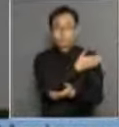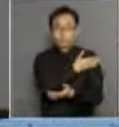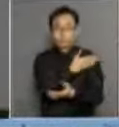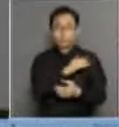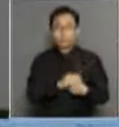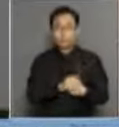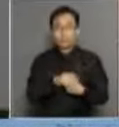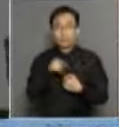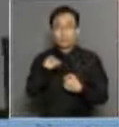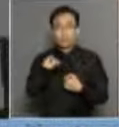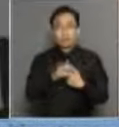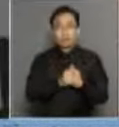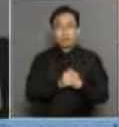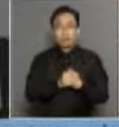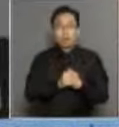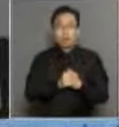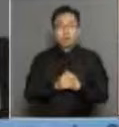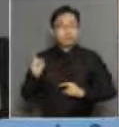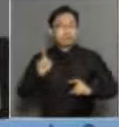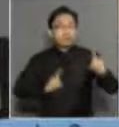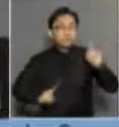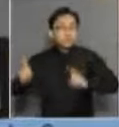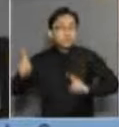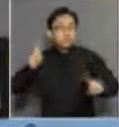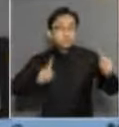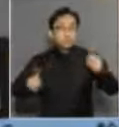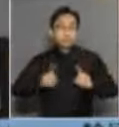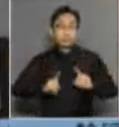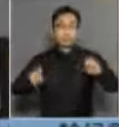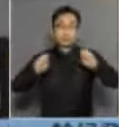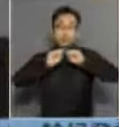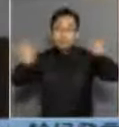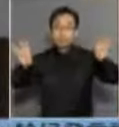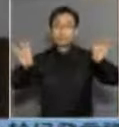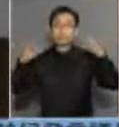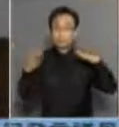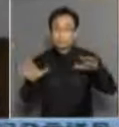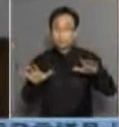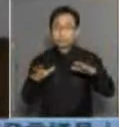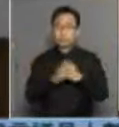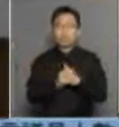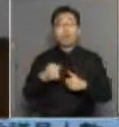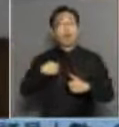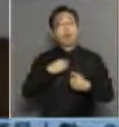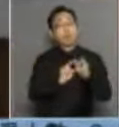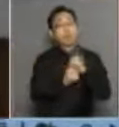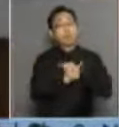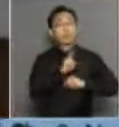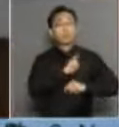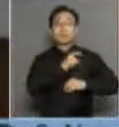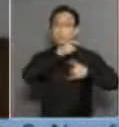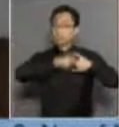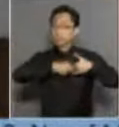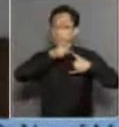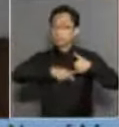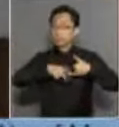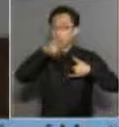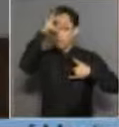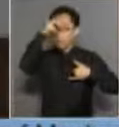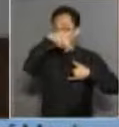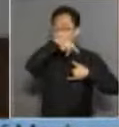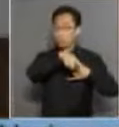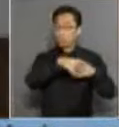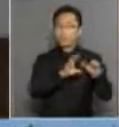可以肆無忌憚、大放厥詞，是吧？然後跟住就說我是代表個人，我不是代表行會，是